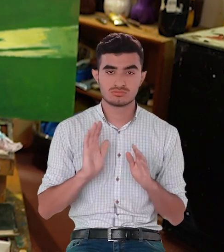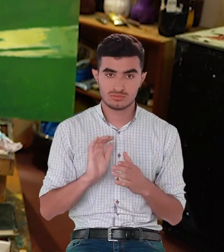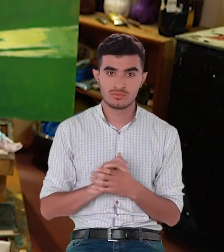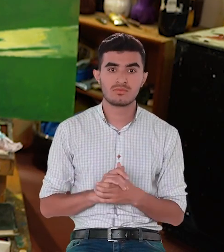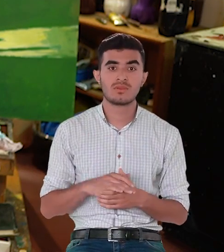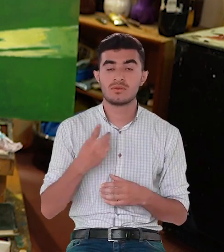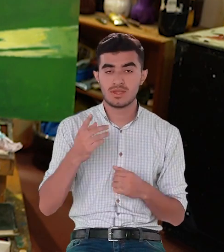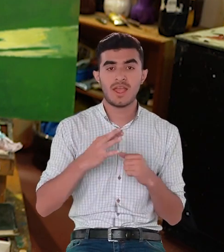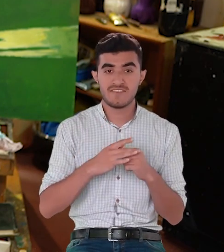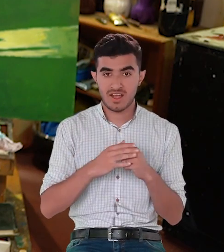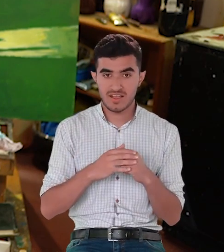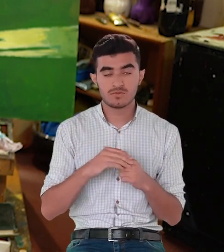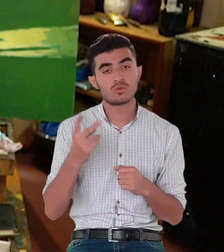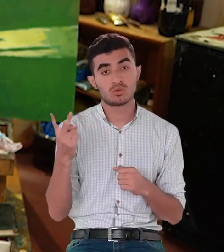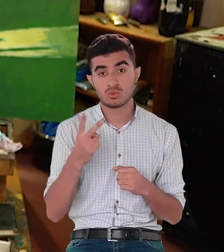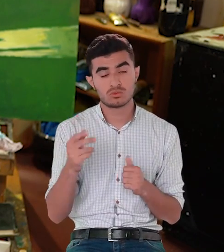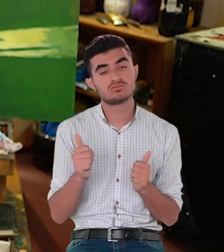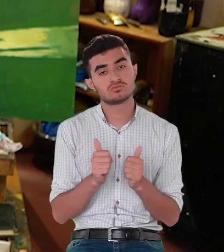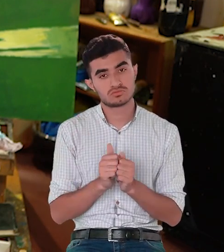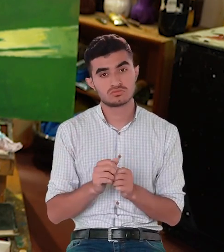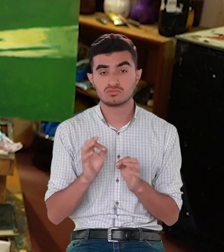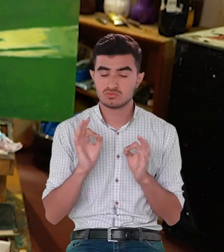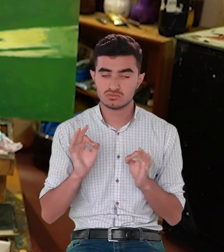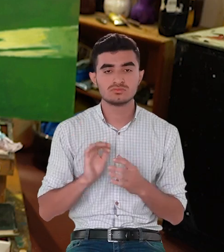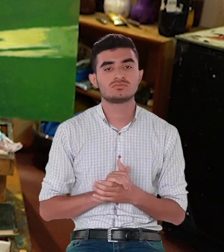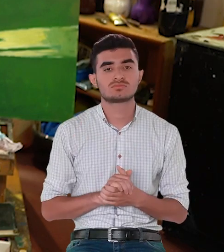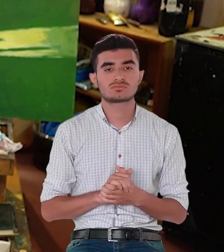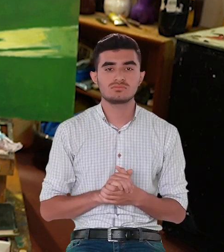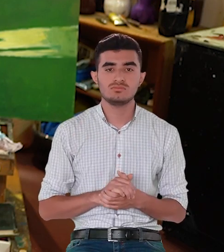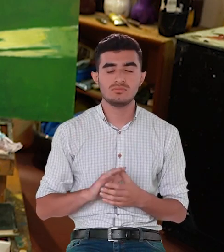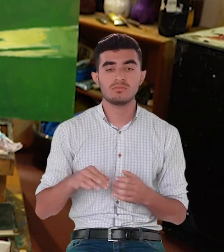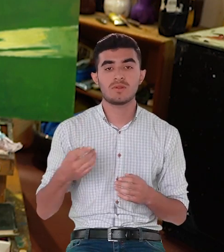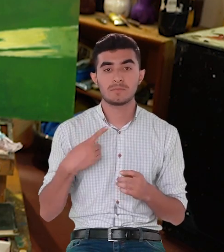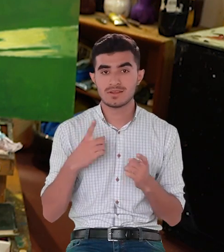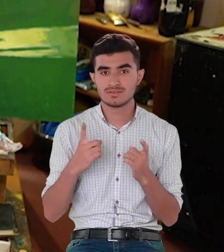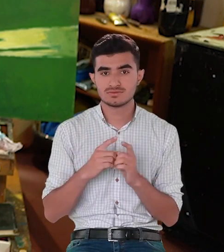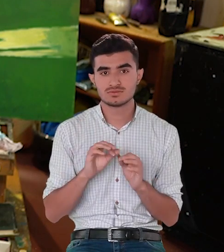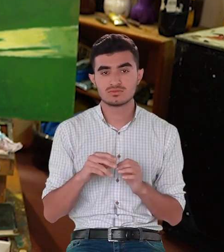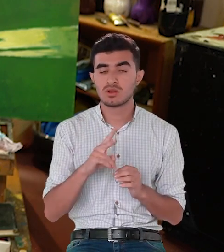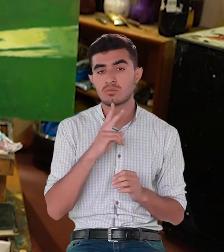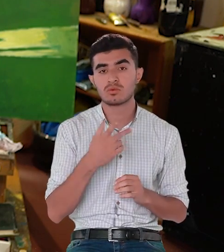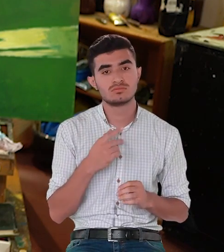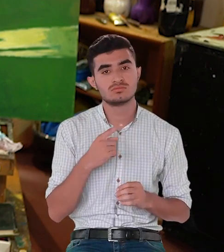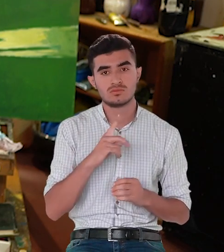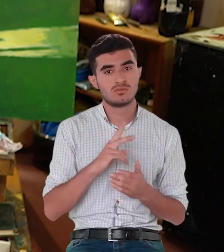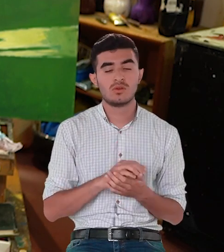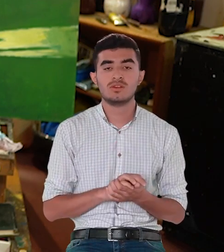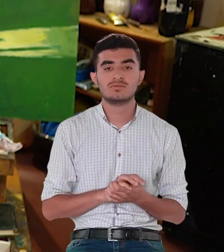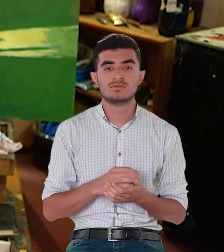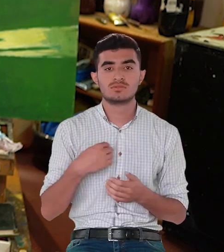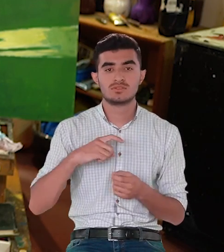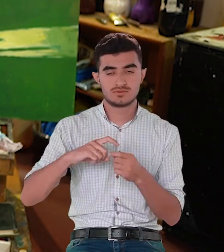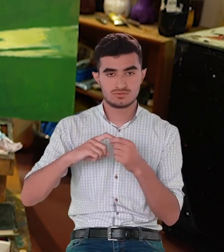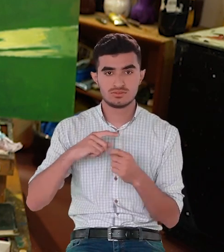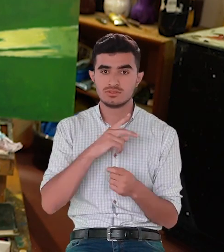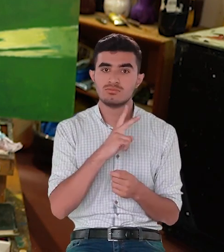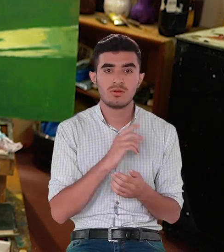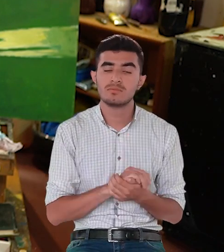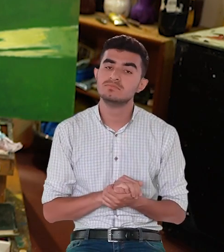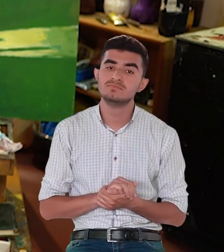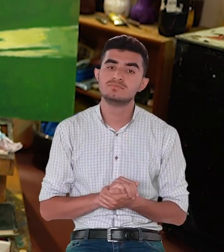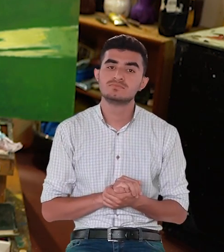کی. ان کی بیگم نے بھی. اور اس طرح کر کے اچھا جب وہاں گئے تو انہوں نے کہا کہ مجھے کہنے لگے